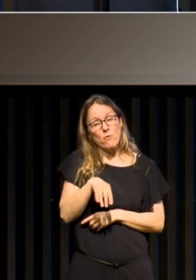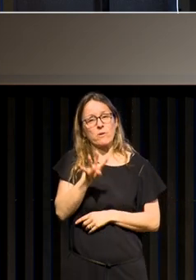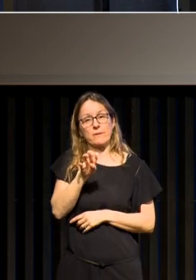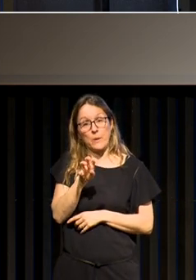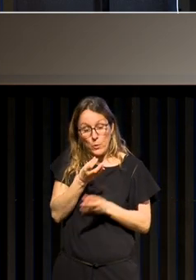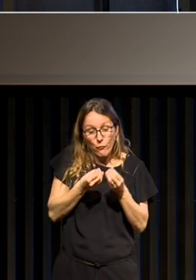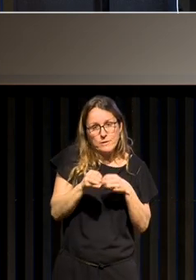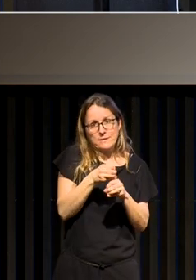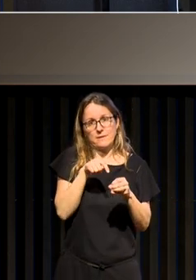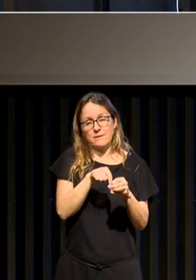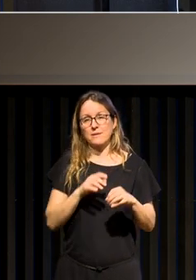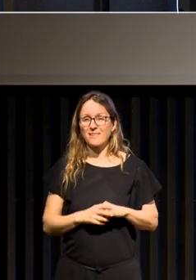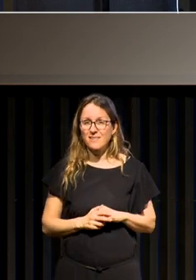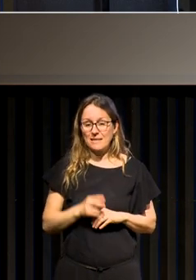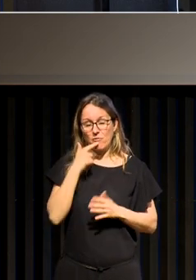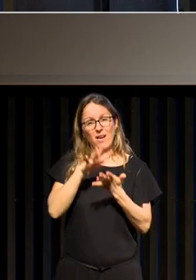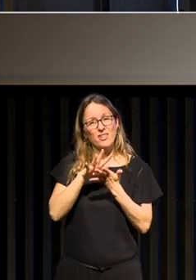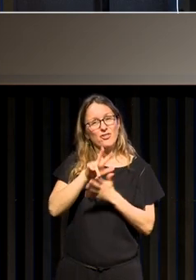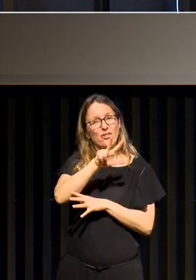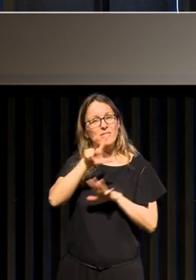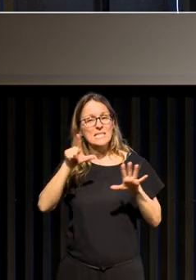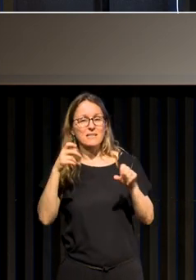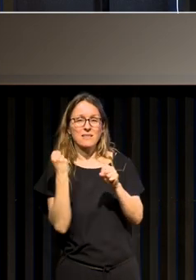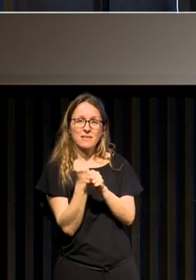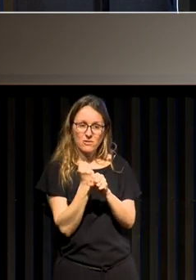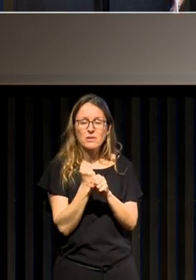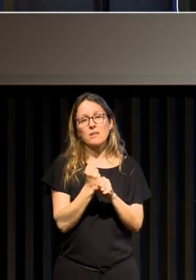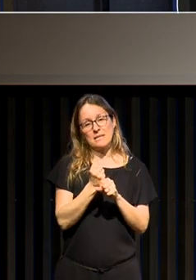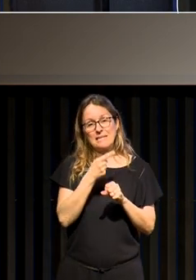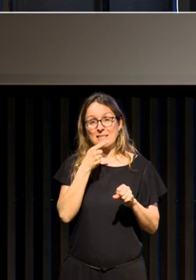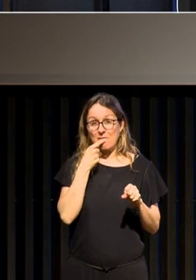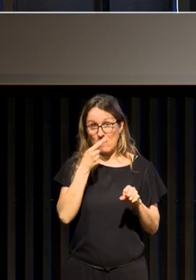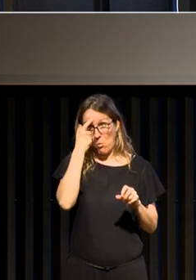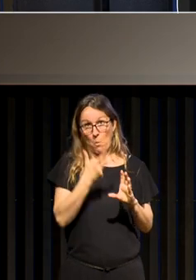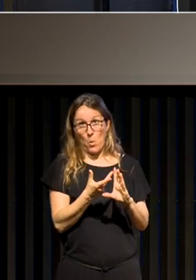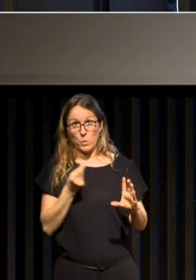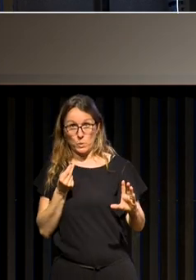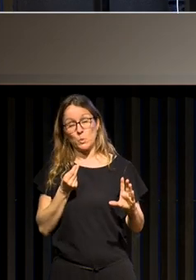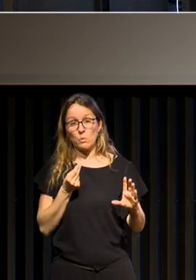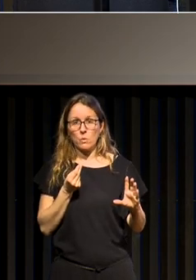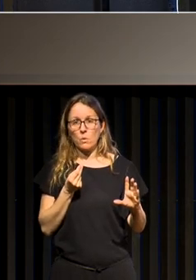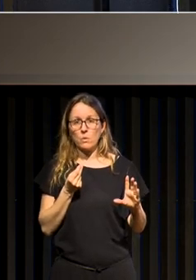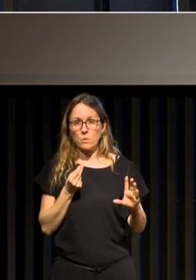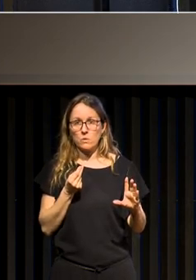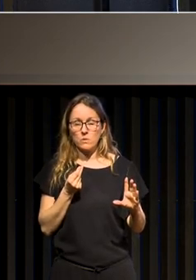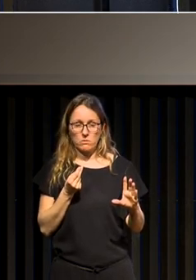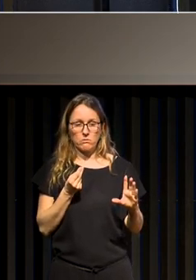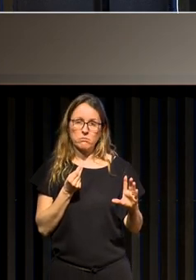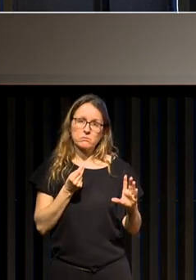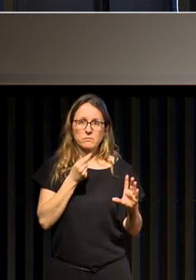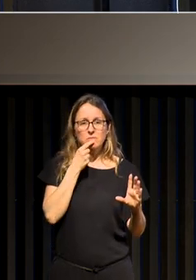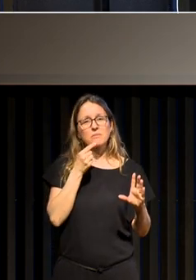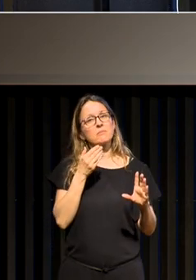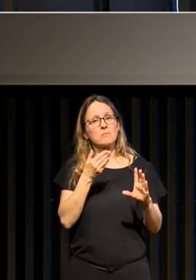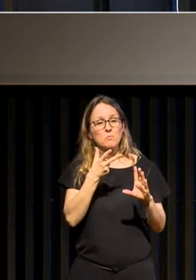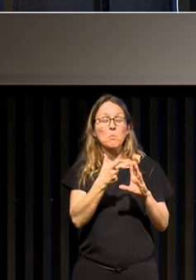voyez ? Et donc, à 37 ans, le recueil moyen d'ovocytes par ponction est nettement inférieur que pour une